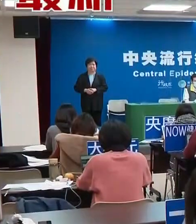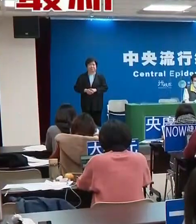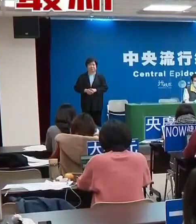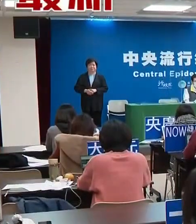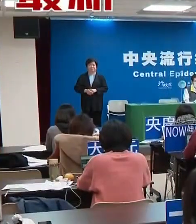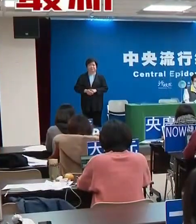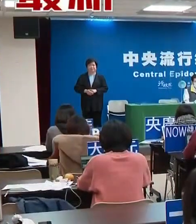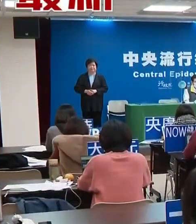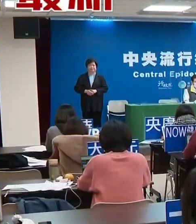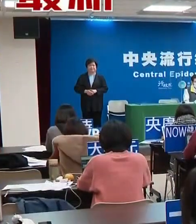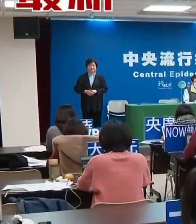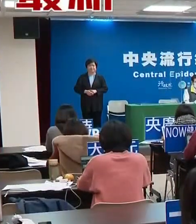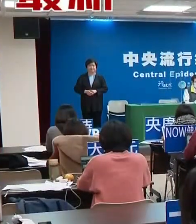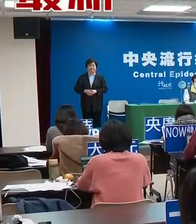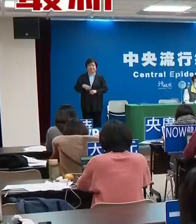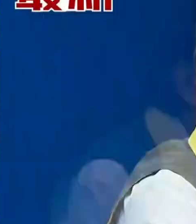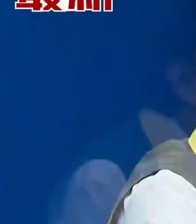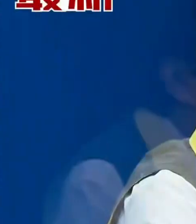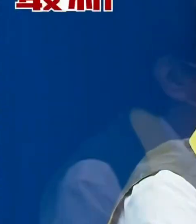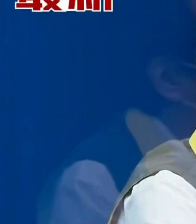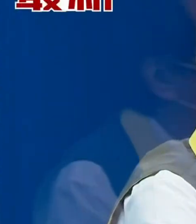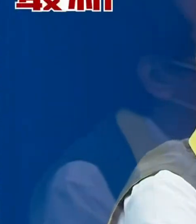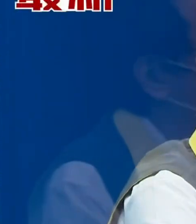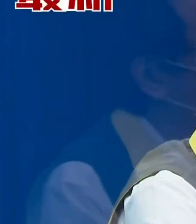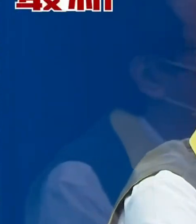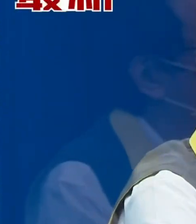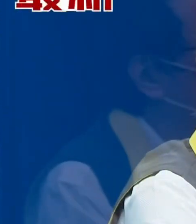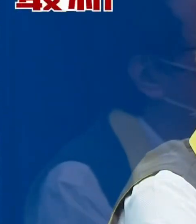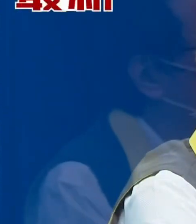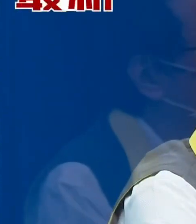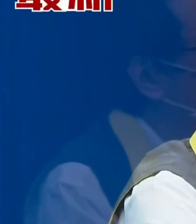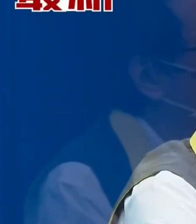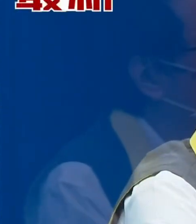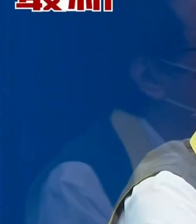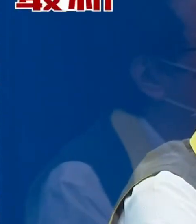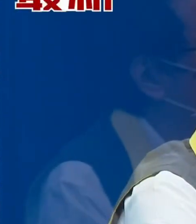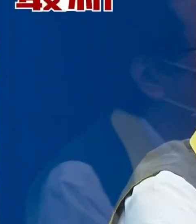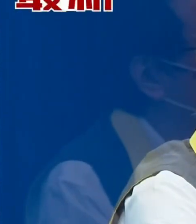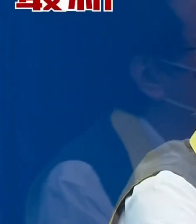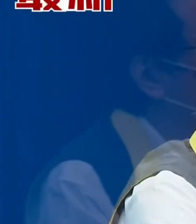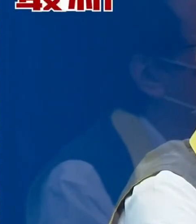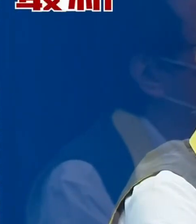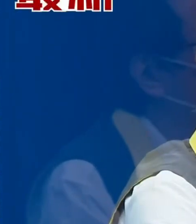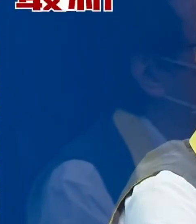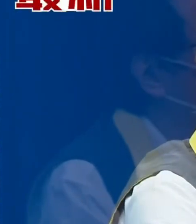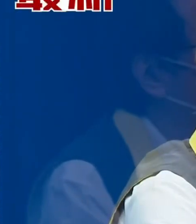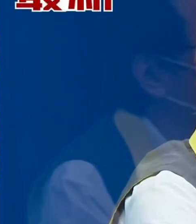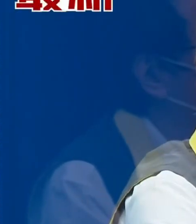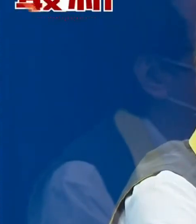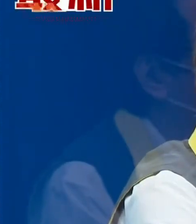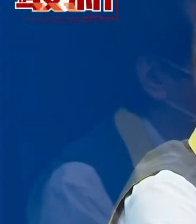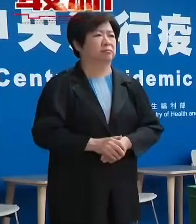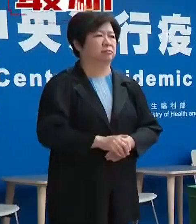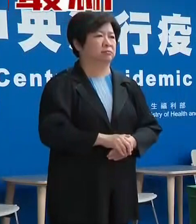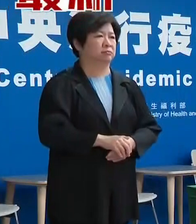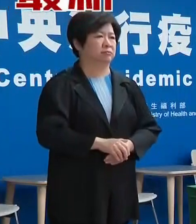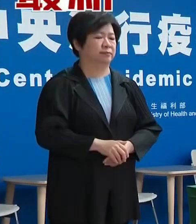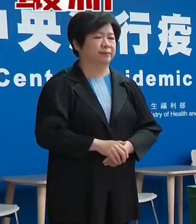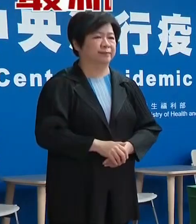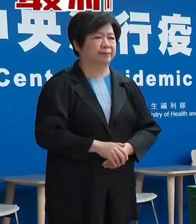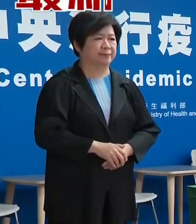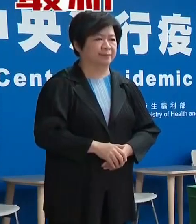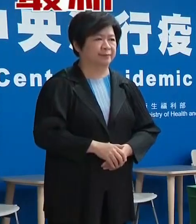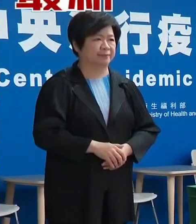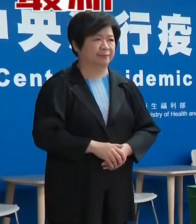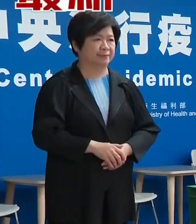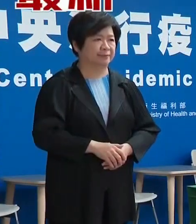候 CT 值是 31.6， 非常的高，不过二采的时候 CT 值开始下降了，是降到了12，这代表病毒量是有在增